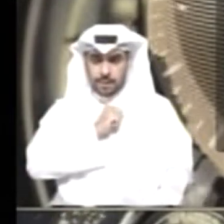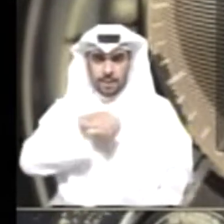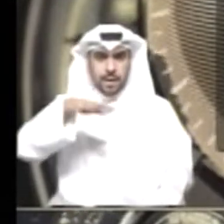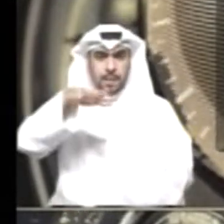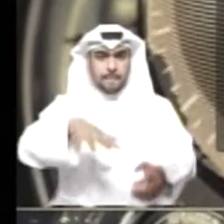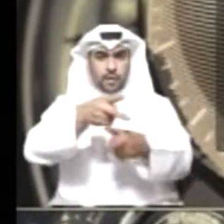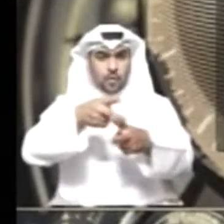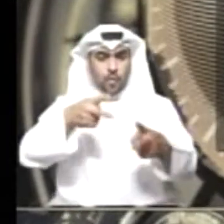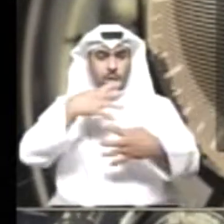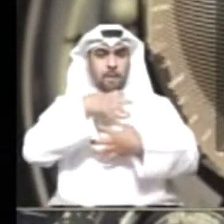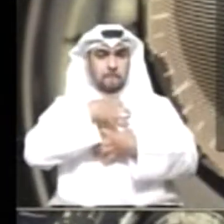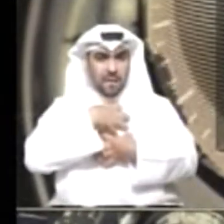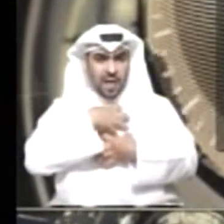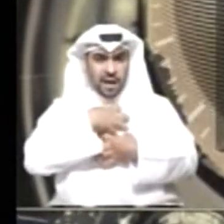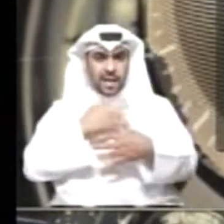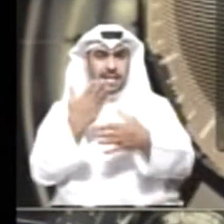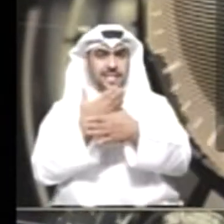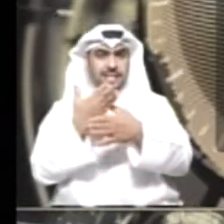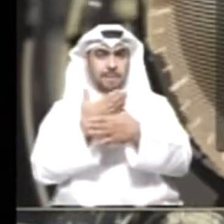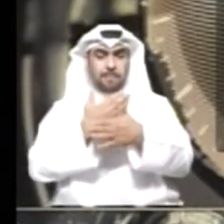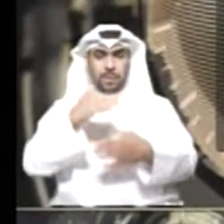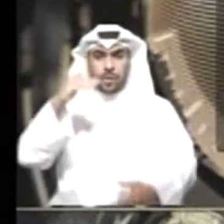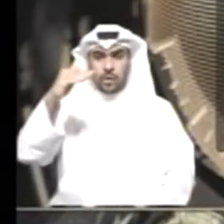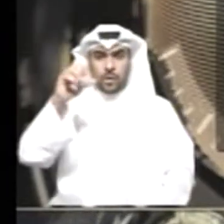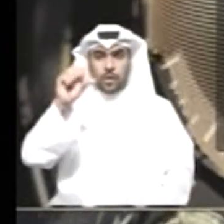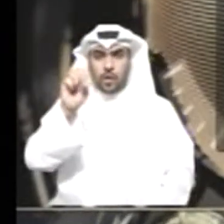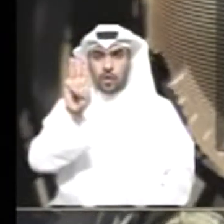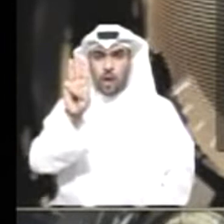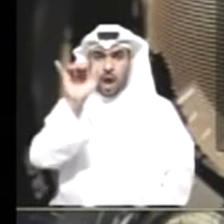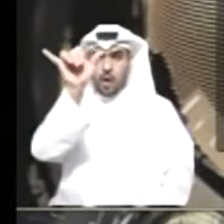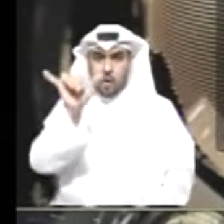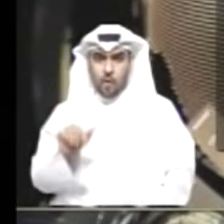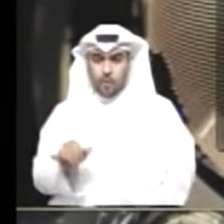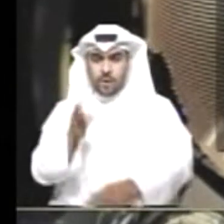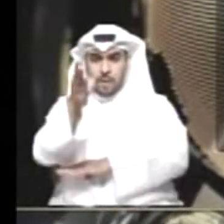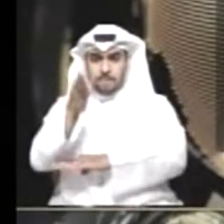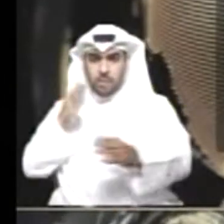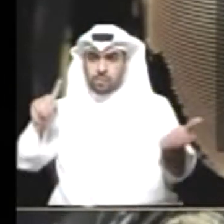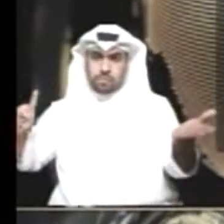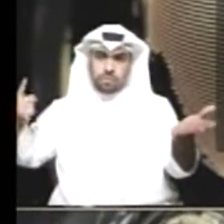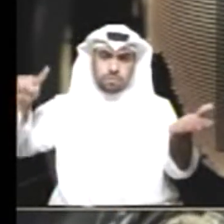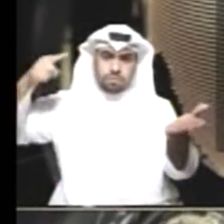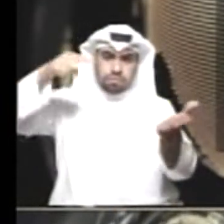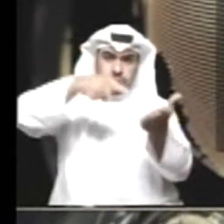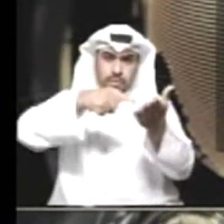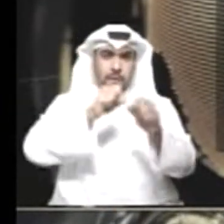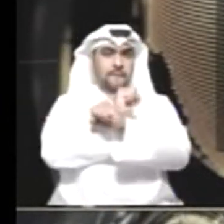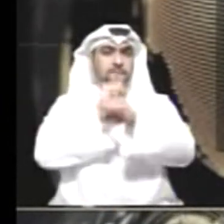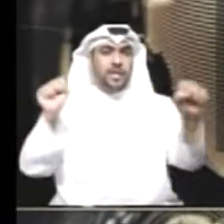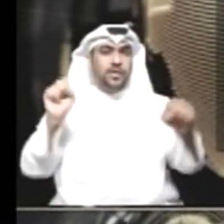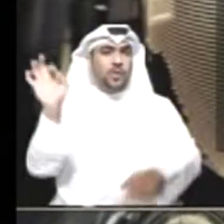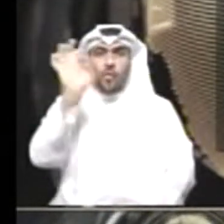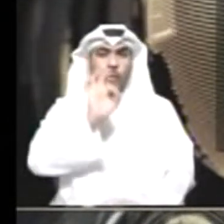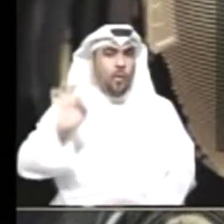فيها سموه حفظه الله عن استنكار دولة الكويت الشديد لاستهداف مطار أبها الدولي في المملكة العربية